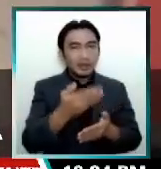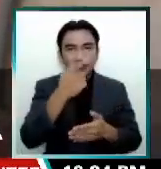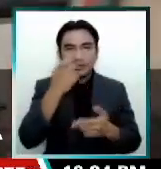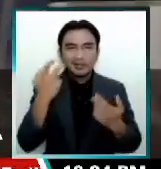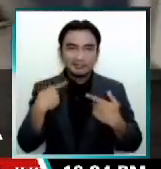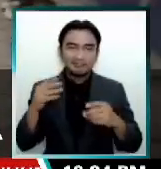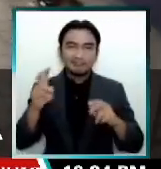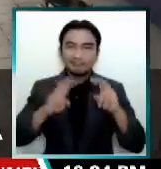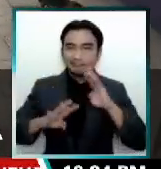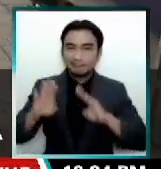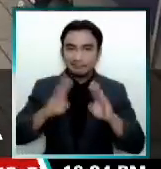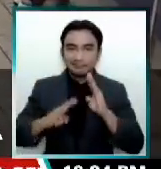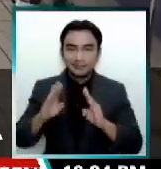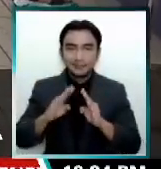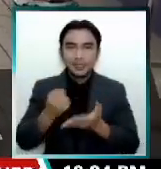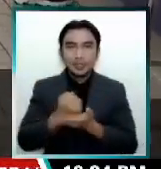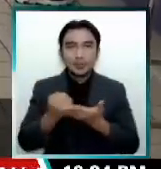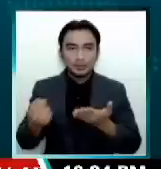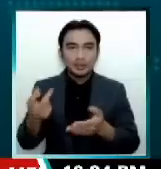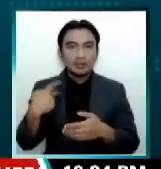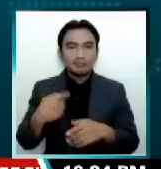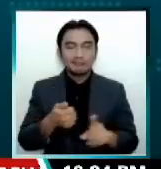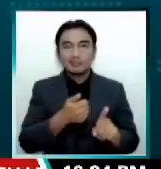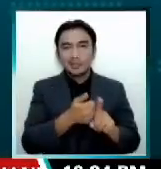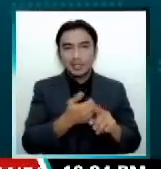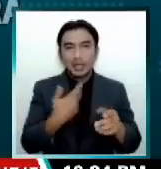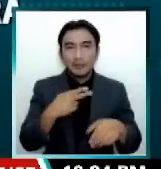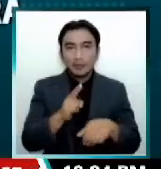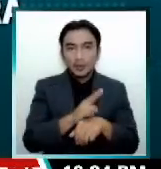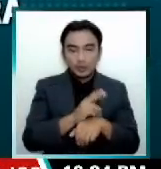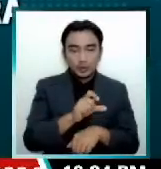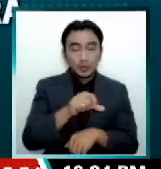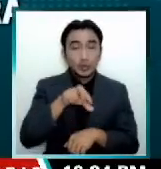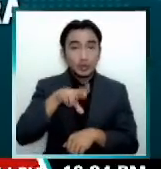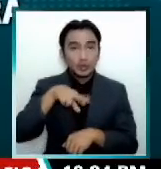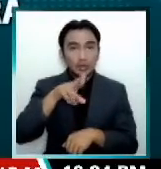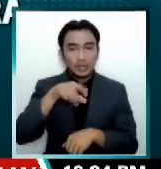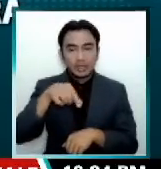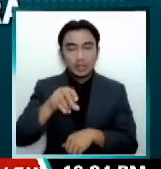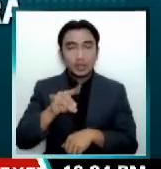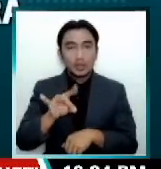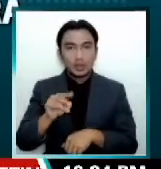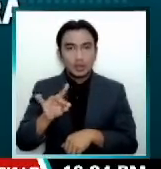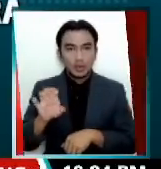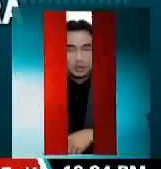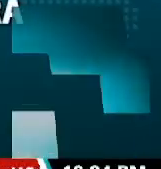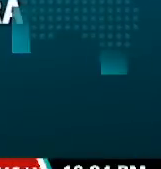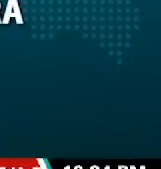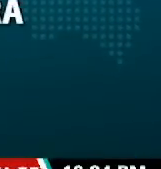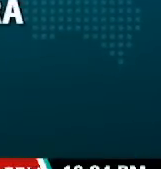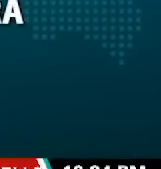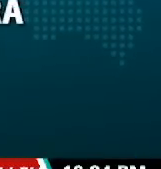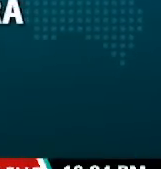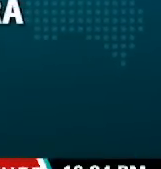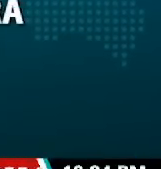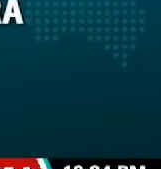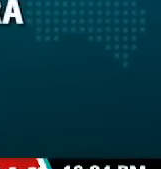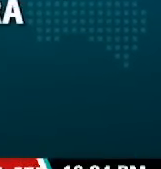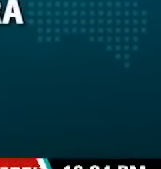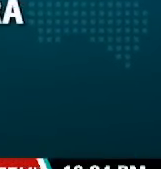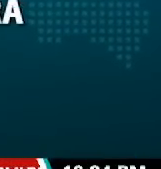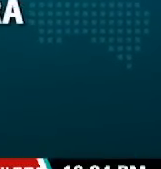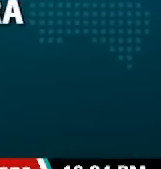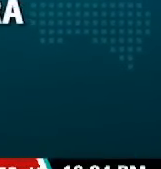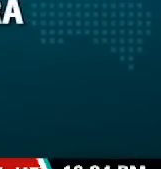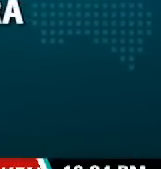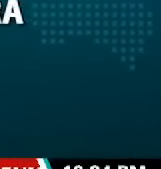ng LRTA ang paggamit ng QR code. So on the technical side, okay na ito, lumusot na ito. Ang inaayos na lang ngayon is on the legal